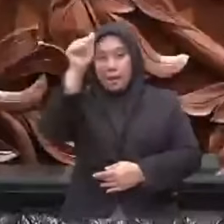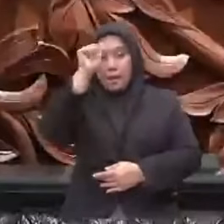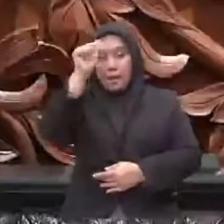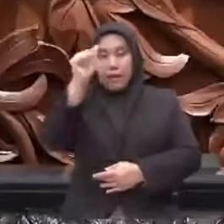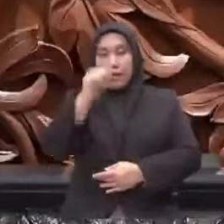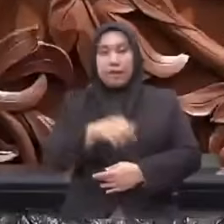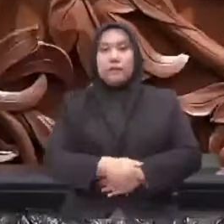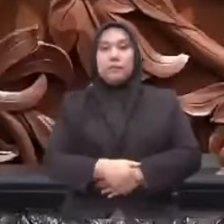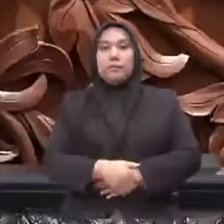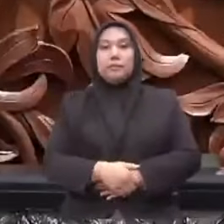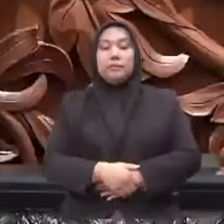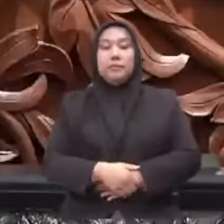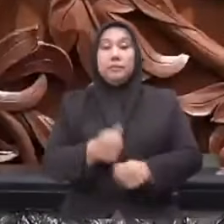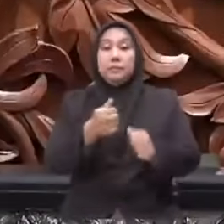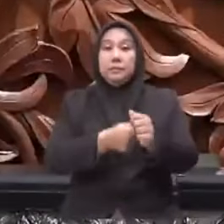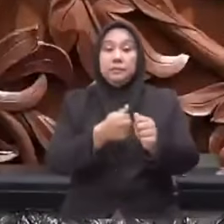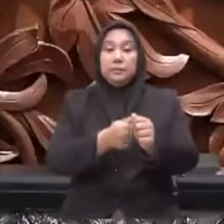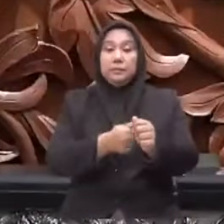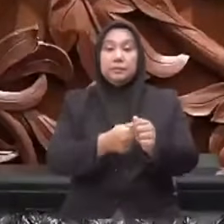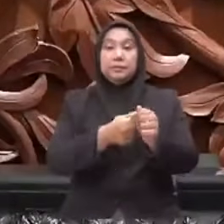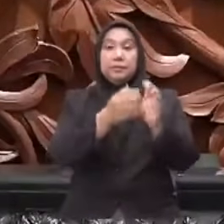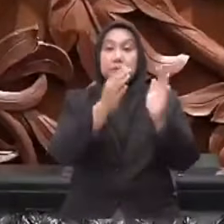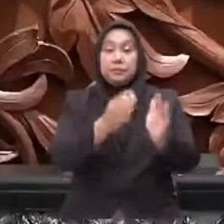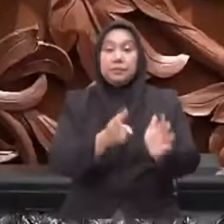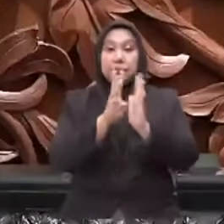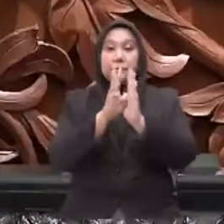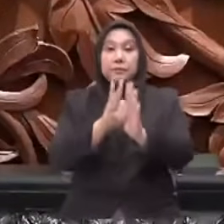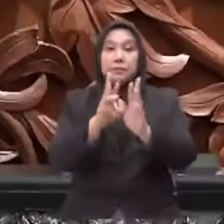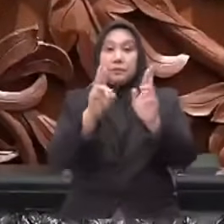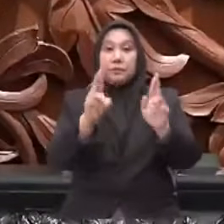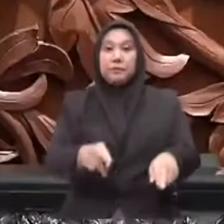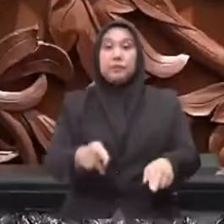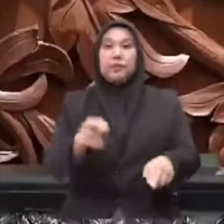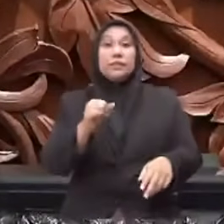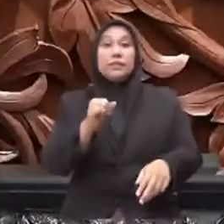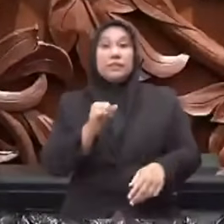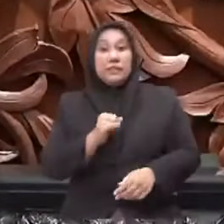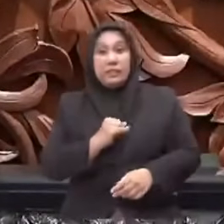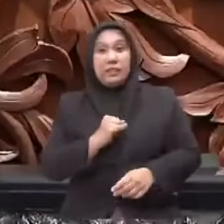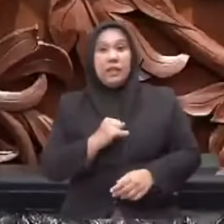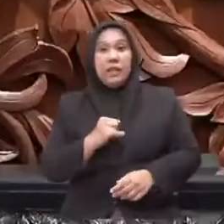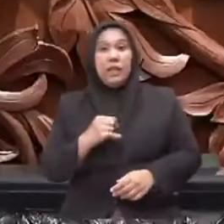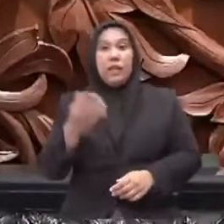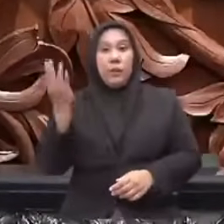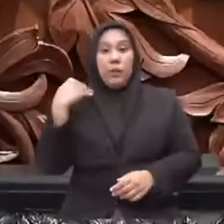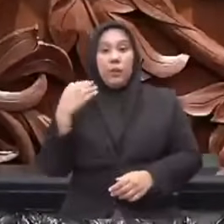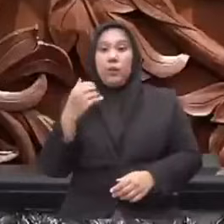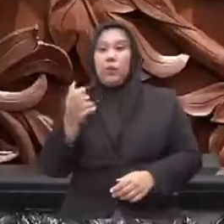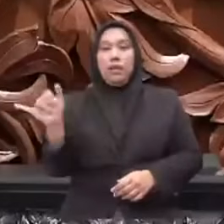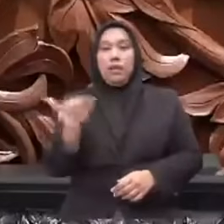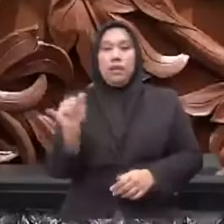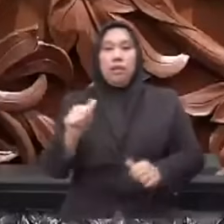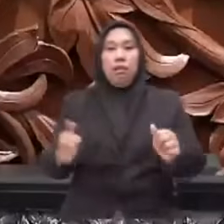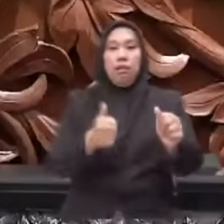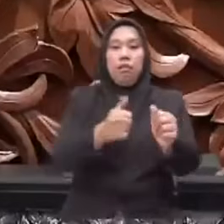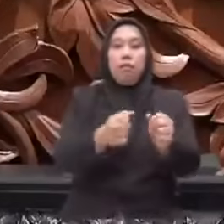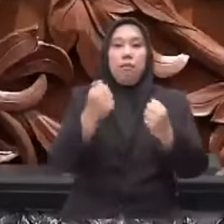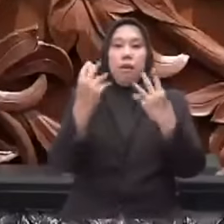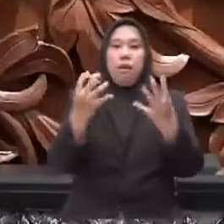izin predikemen tiap-tiap wakil rakyat. Saya pun dulu gelabah juga nak kejar 5 minit, 7 minit kan. Tapi banyak benda nak